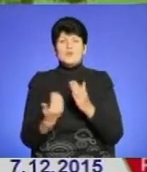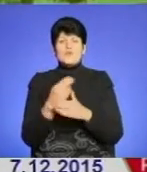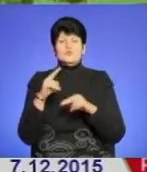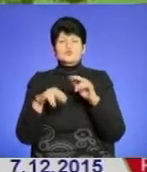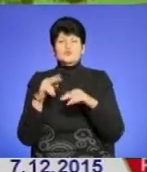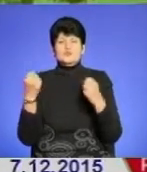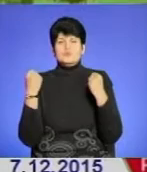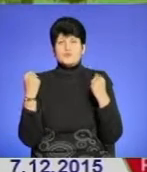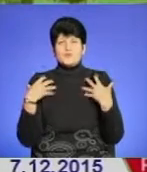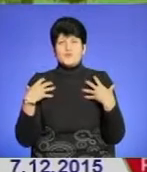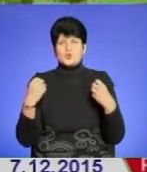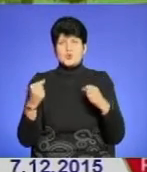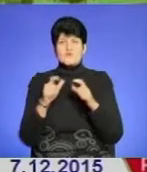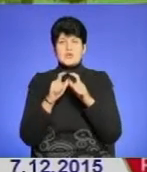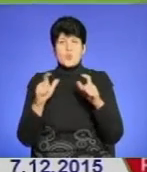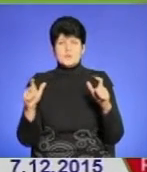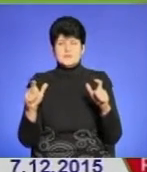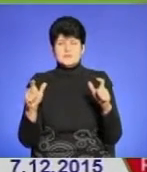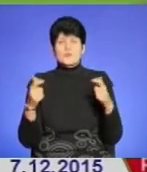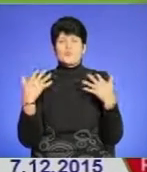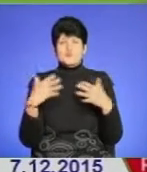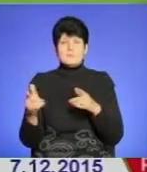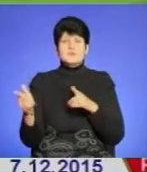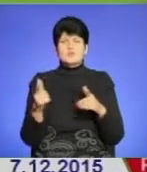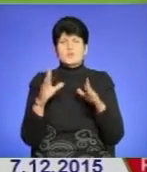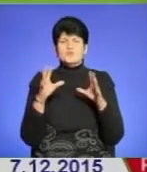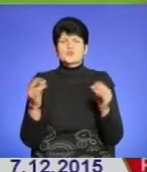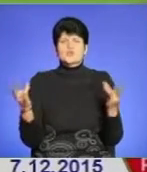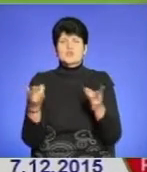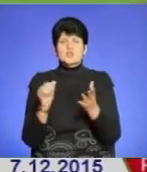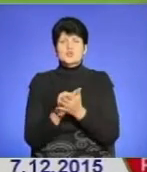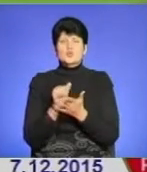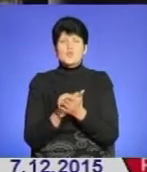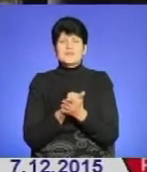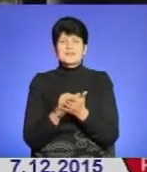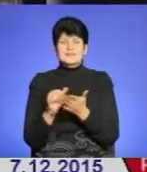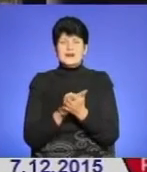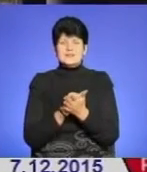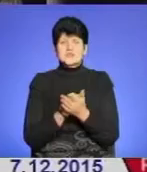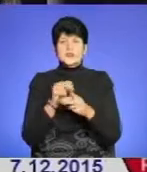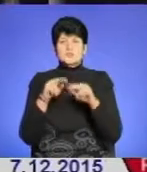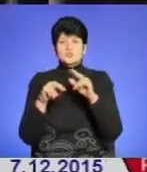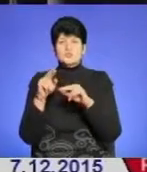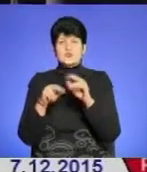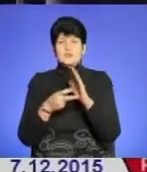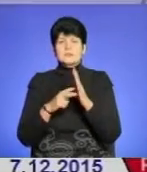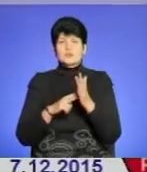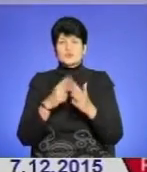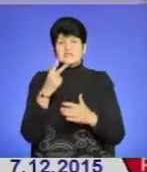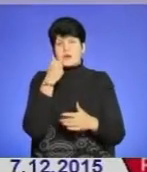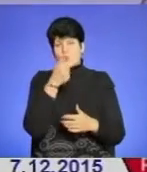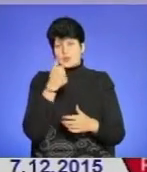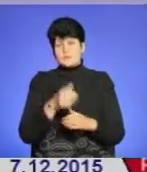новозбудований спортивно-оздоровчий комплекс. Уже підготували усю необхідну документацію, а спорудити його планують за